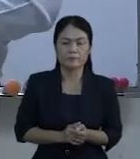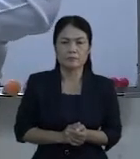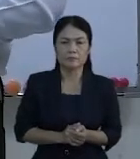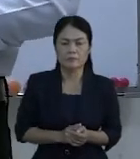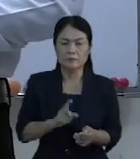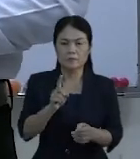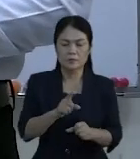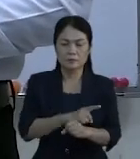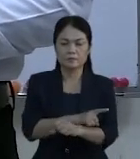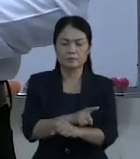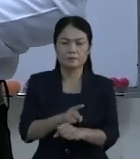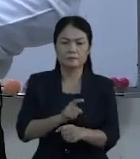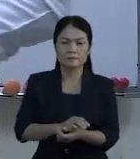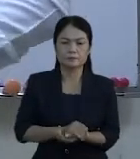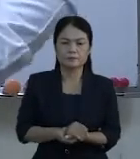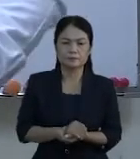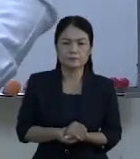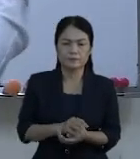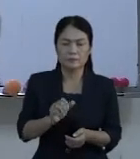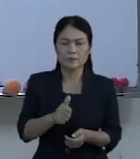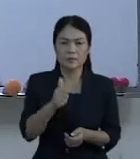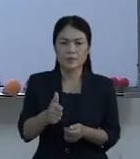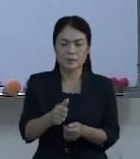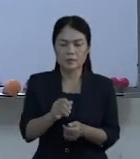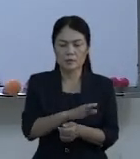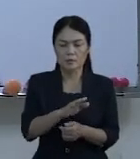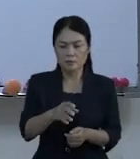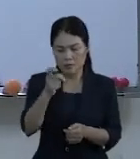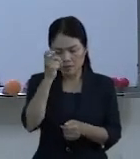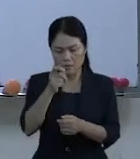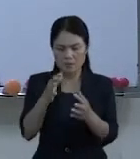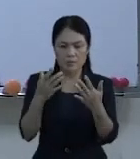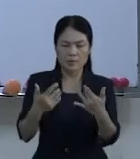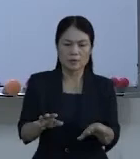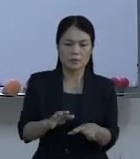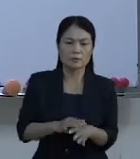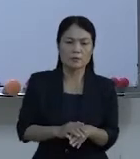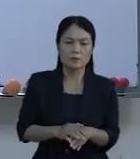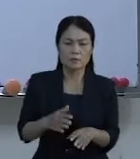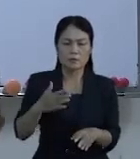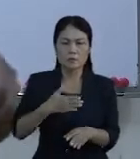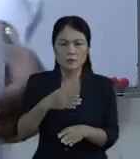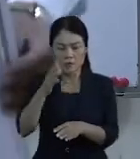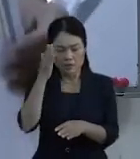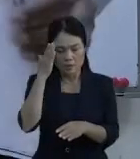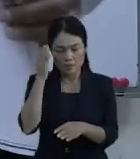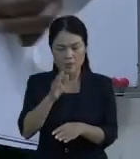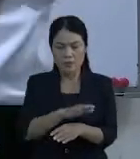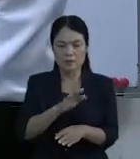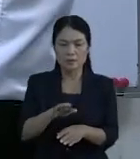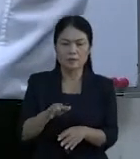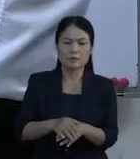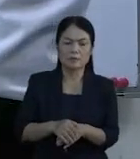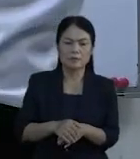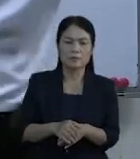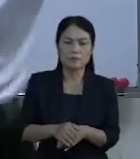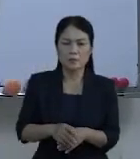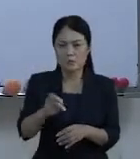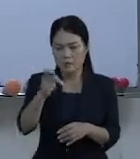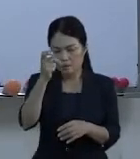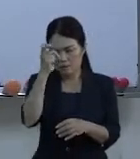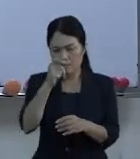tí bà ba lọ ná con mang kịch rồi hai bà cô sự khâm thả con